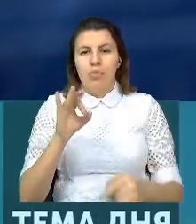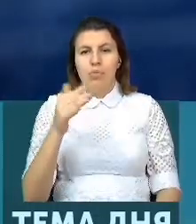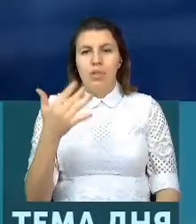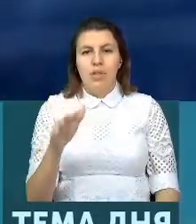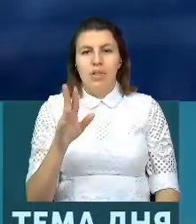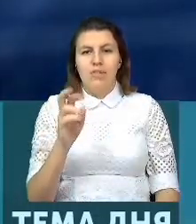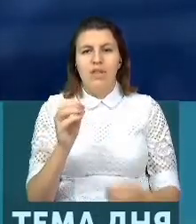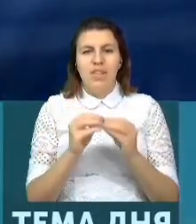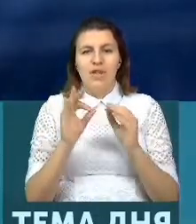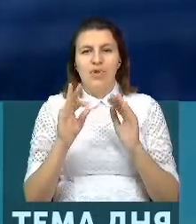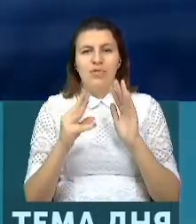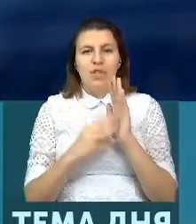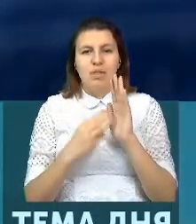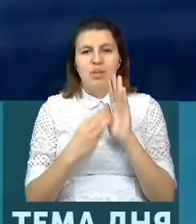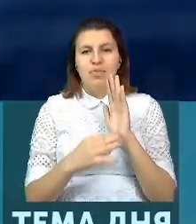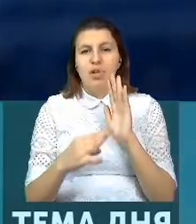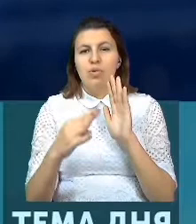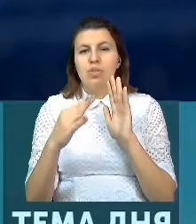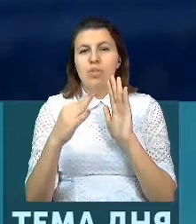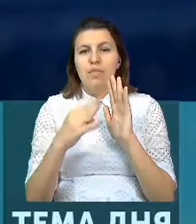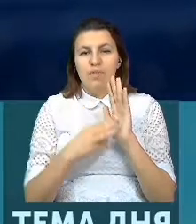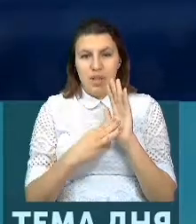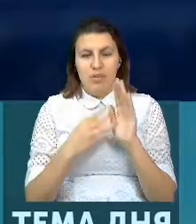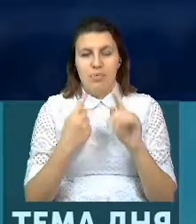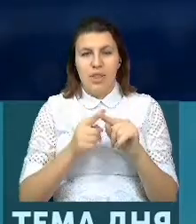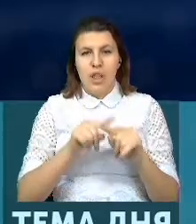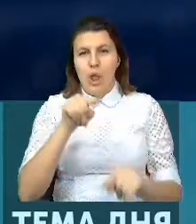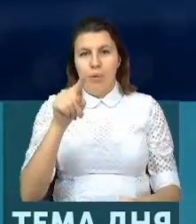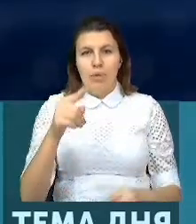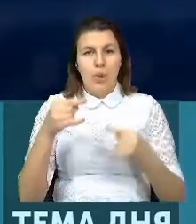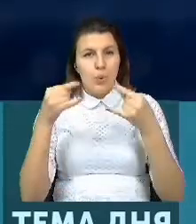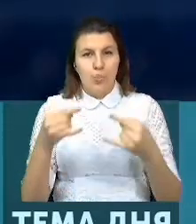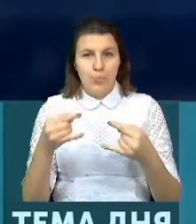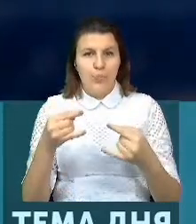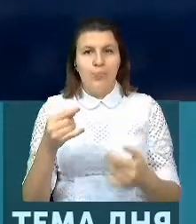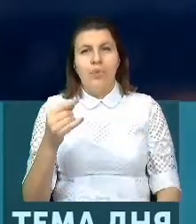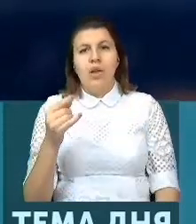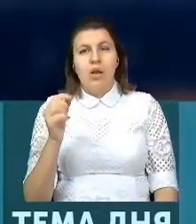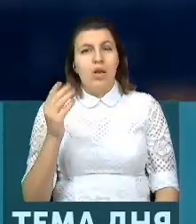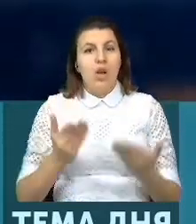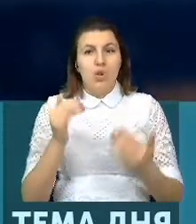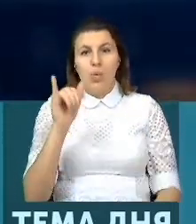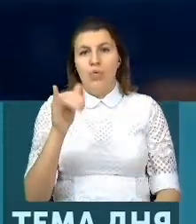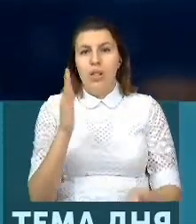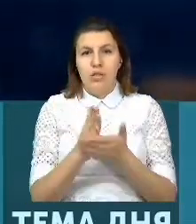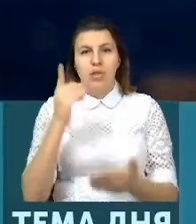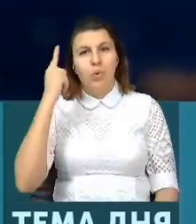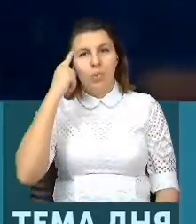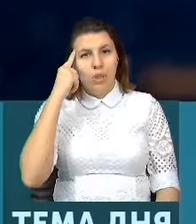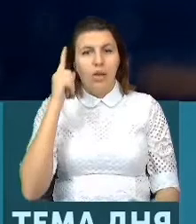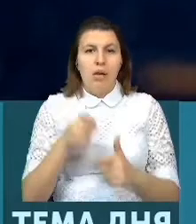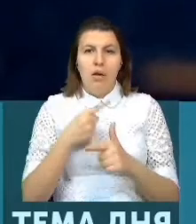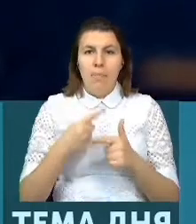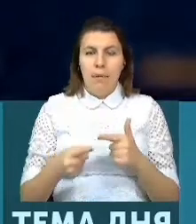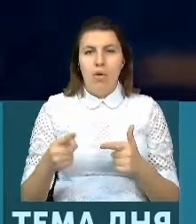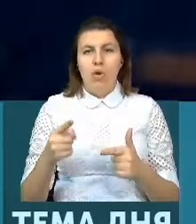050-210-08-98. Це номер нашої студії. Якщо у вас, шановні телеглядачі або радіослухачі, є якісь думки з цього приводу, або ви бажаєте